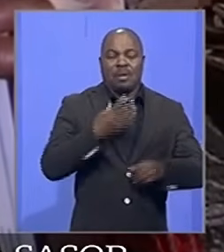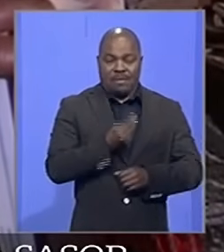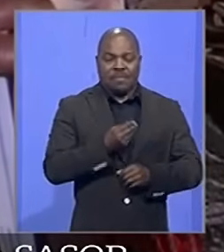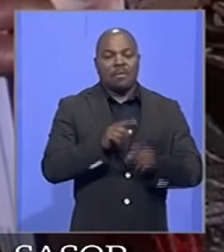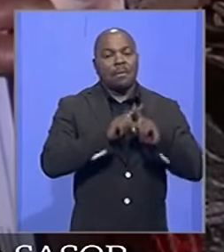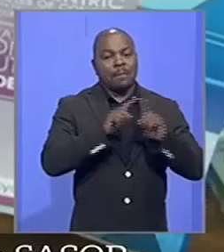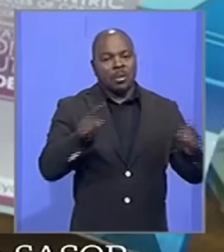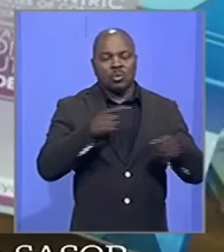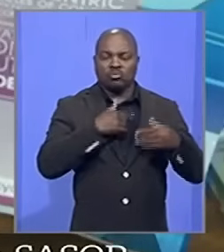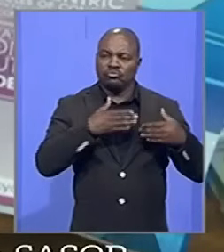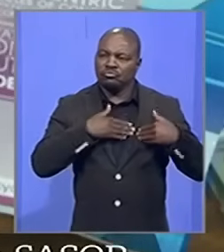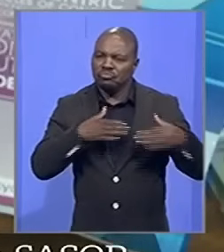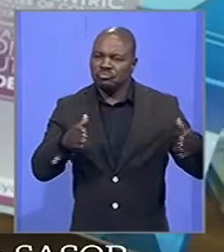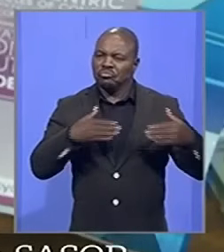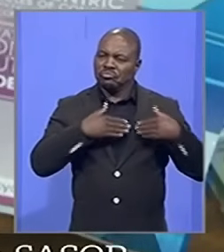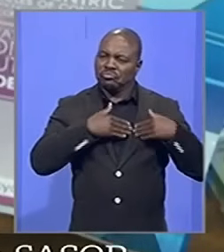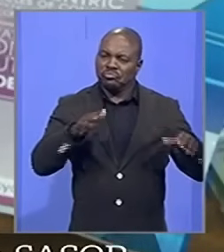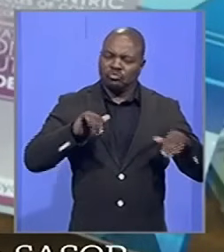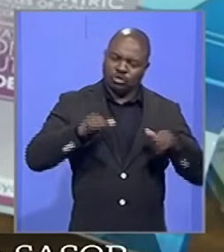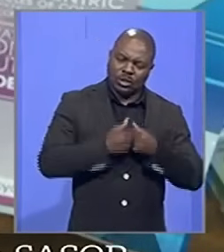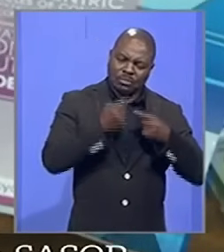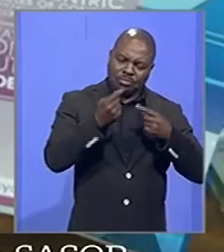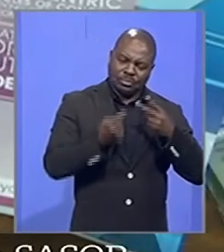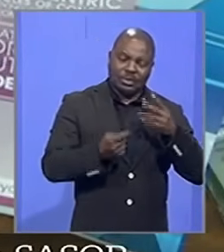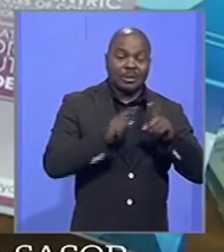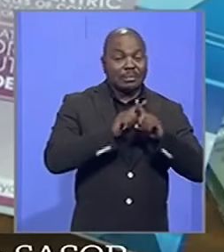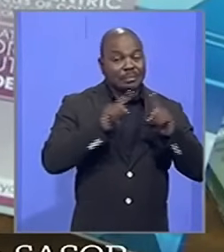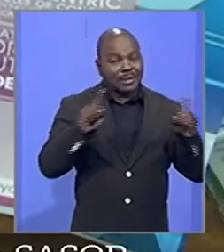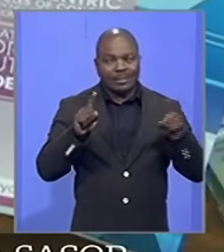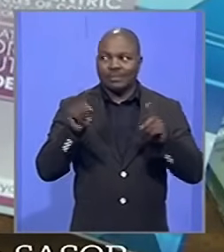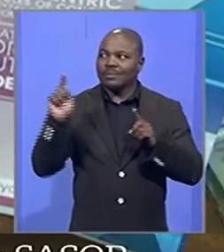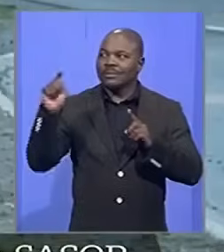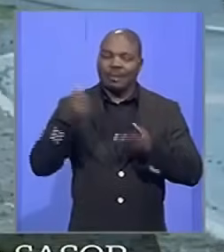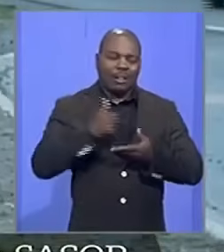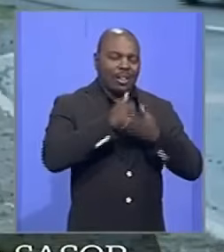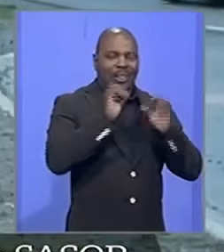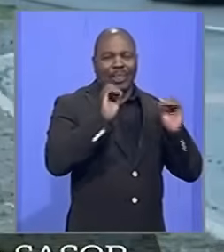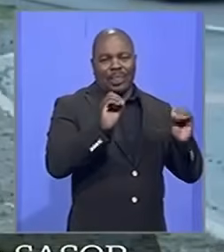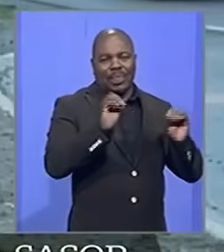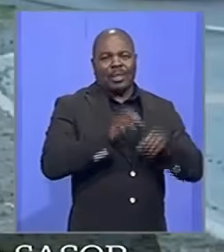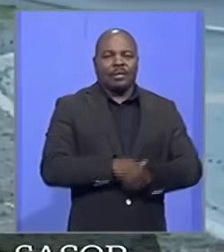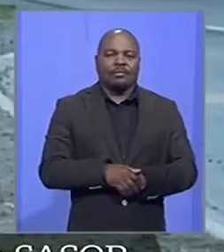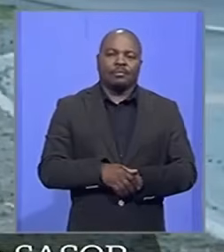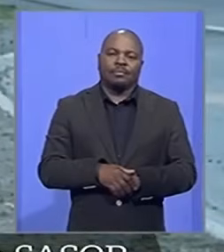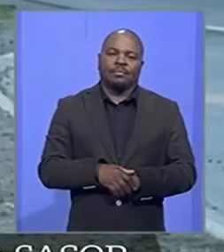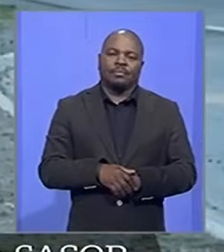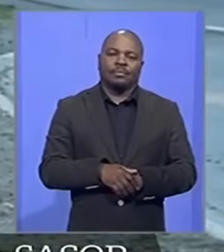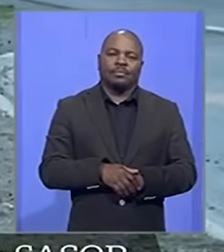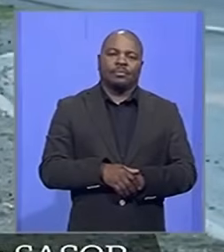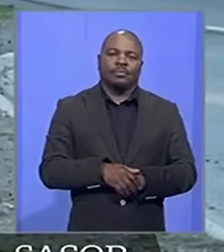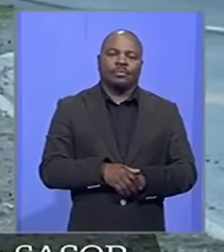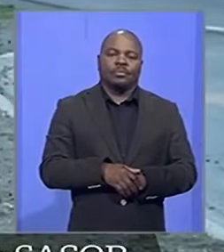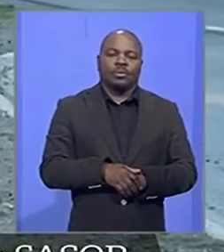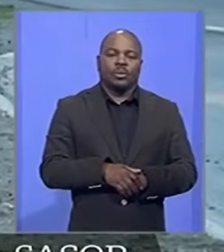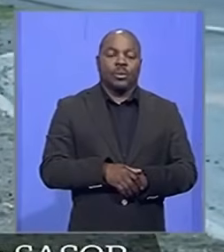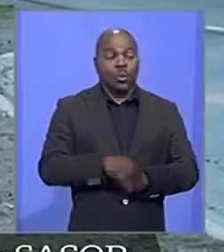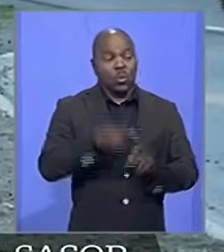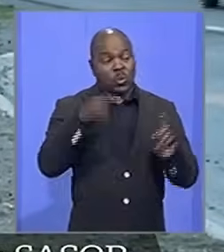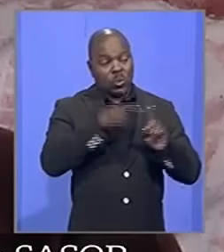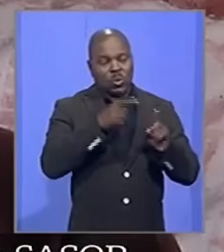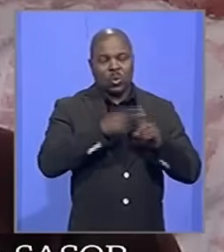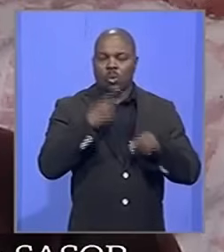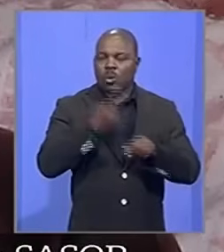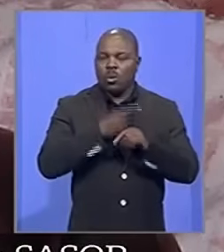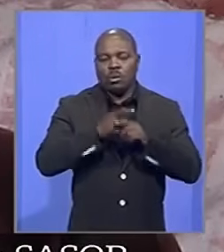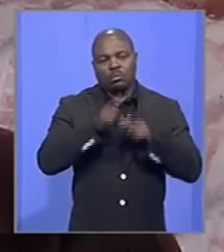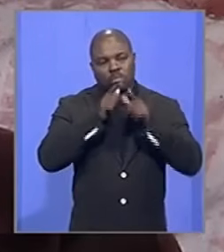ne a bua thata ka dikgwetlo tsa gagwe o retiletswe ke go bona thuso eo a neng a e tlhoka. O na bua bolela mongwe